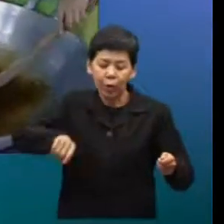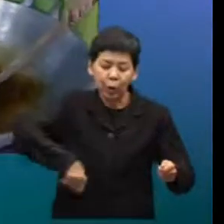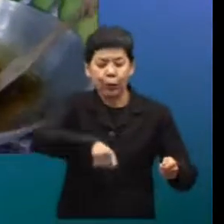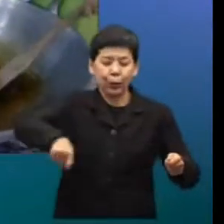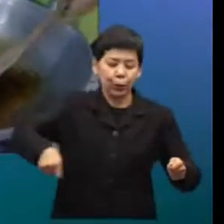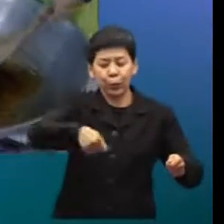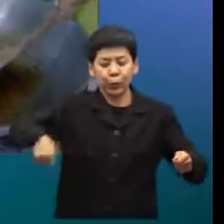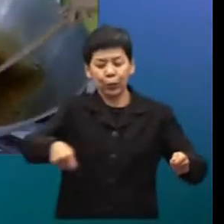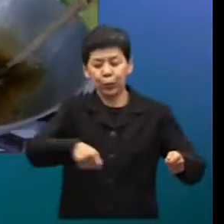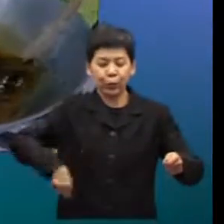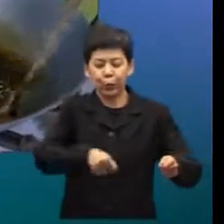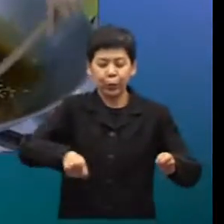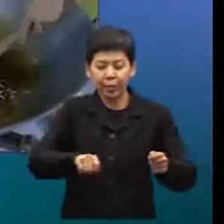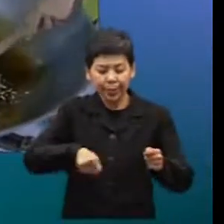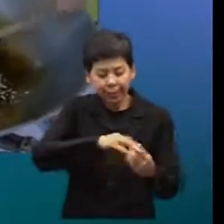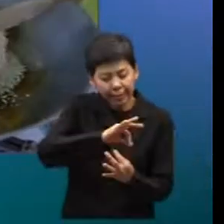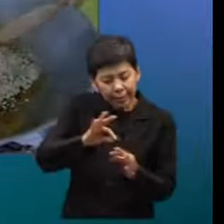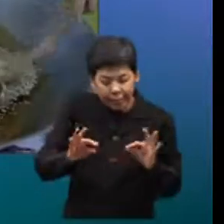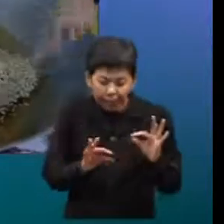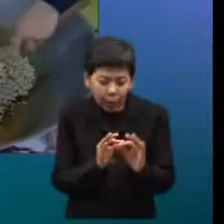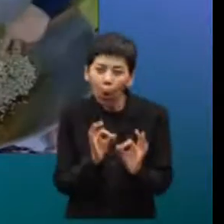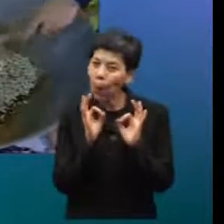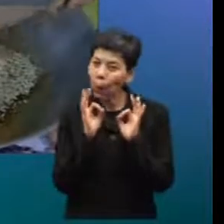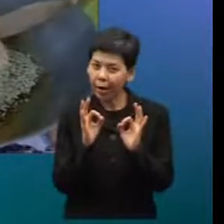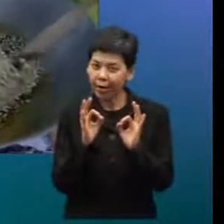คลุกเคล้าจนเป็นเนื้อเดียวกัน